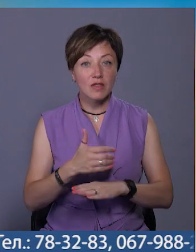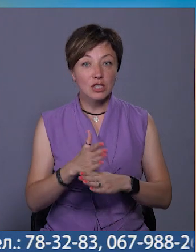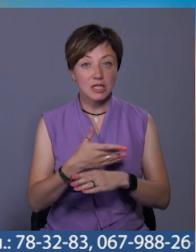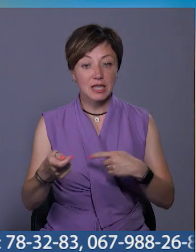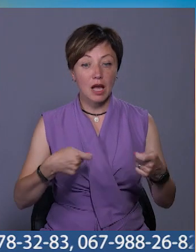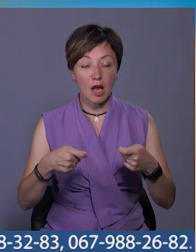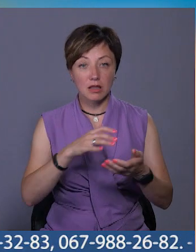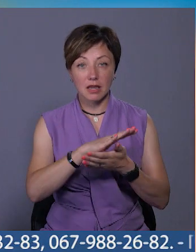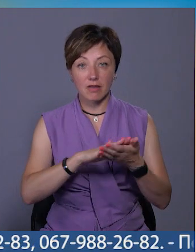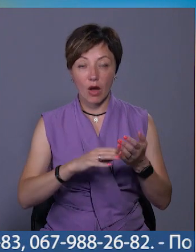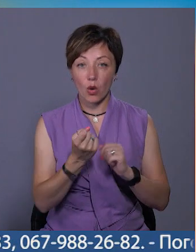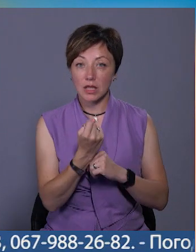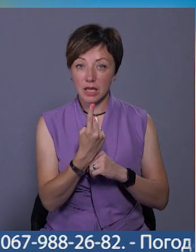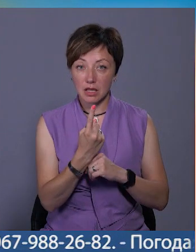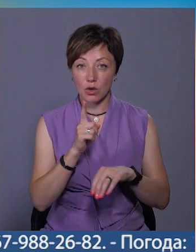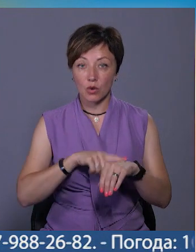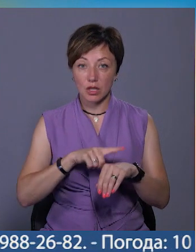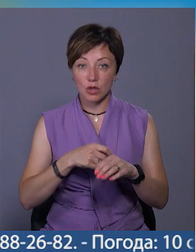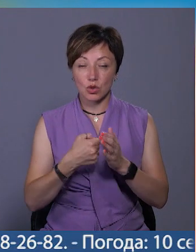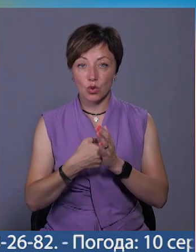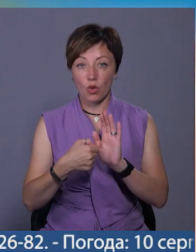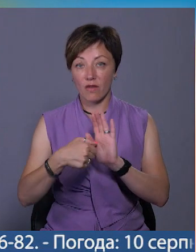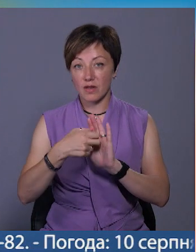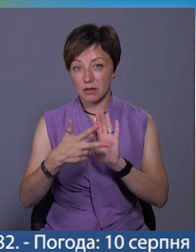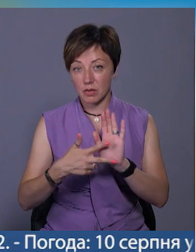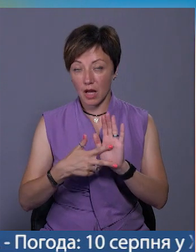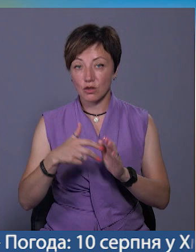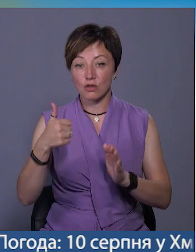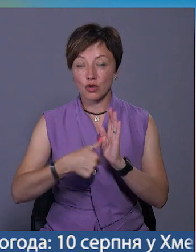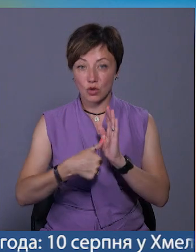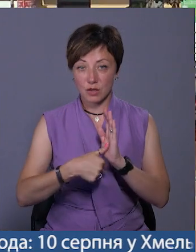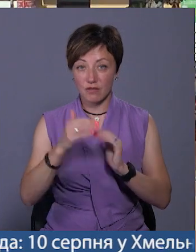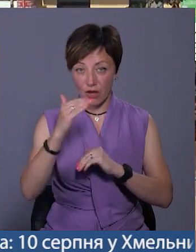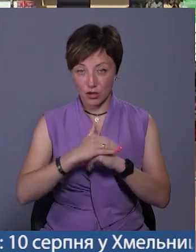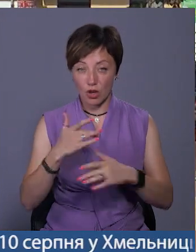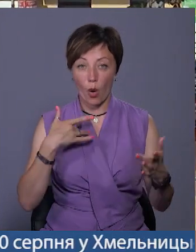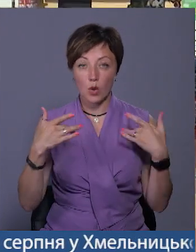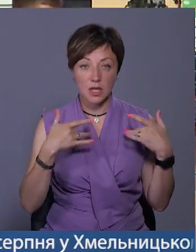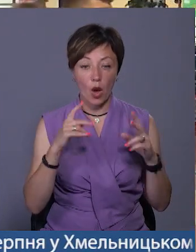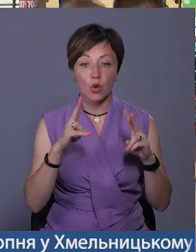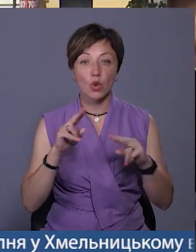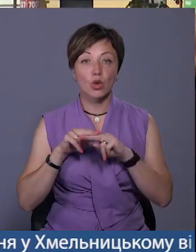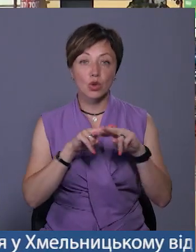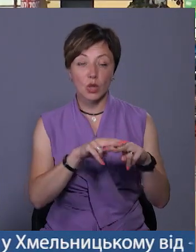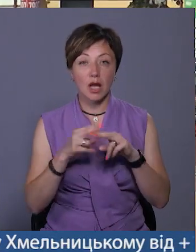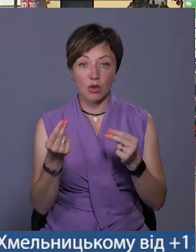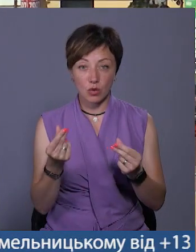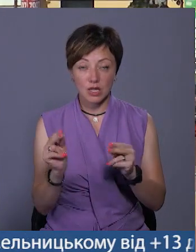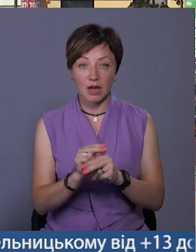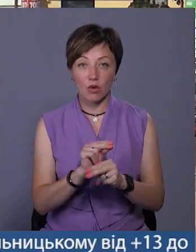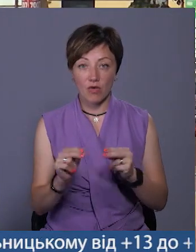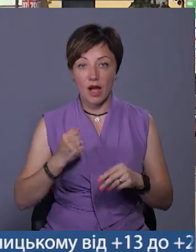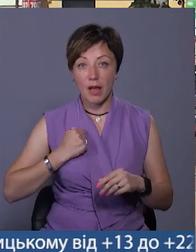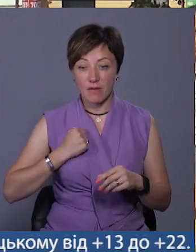ярмарку триватиме з 11 години до 6, в 6 буде концерт. Також ті, хто будуть донатити кошти на лікування